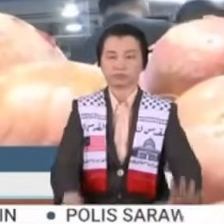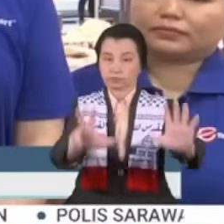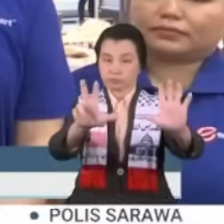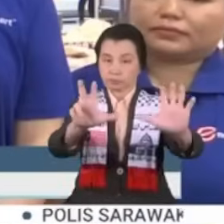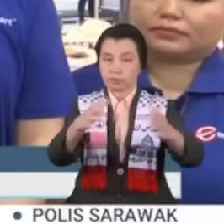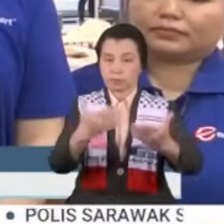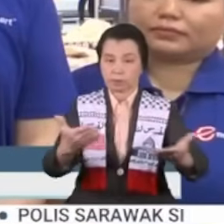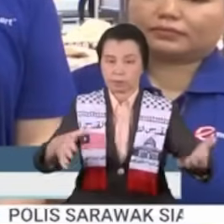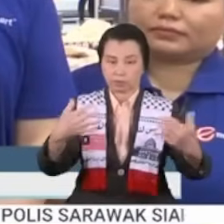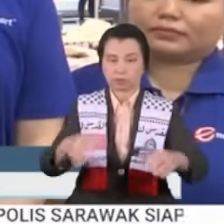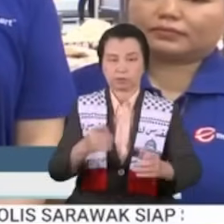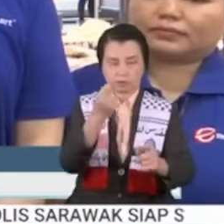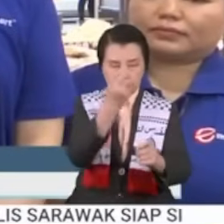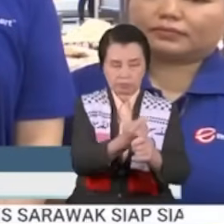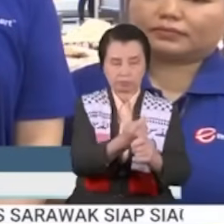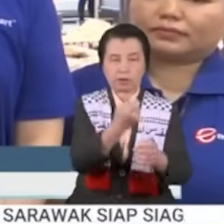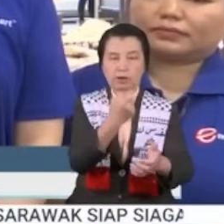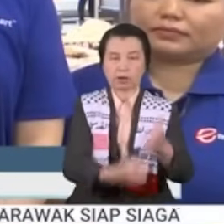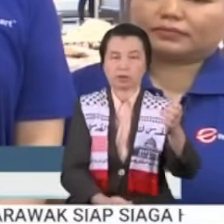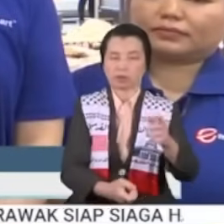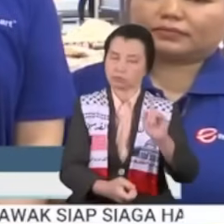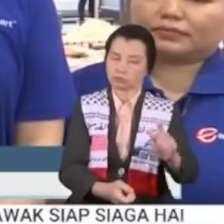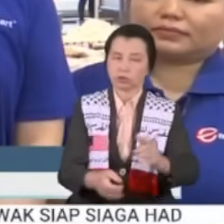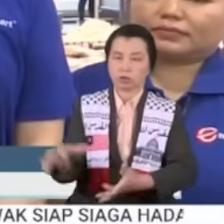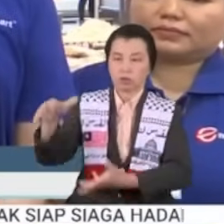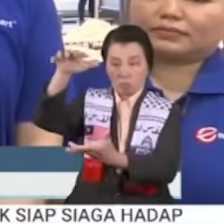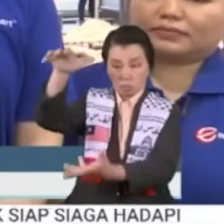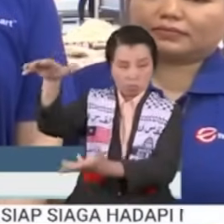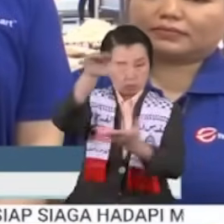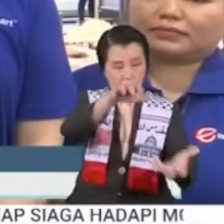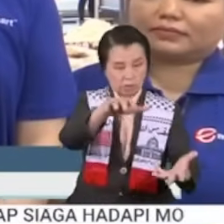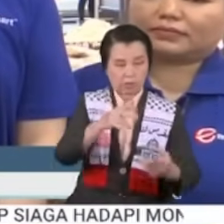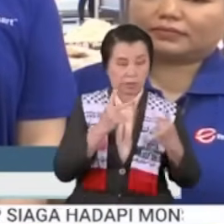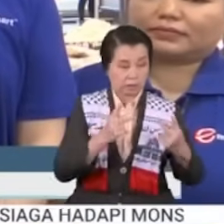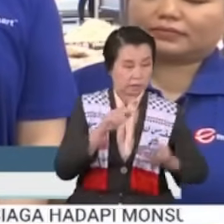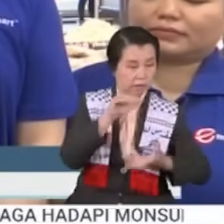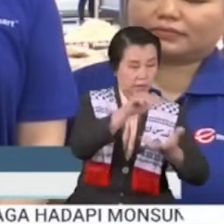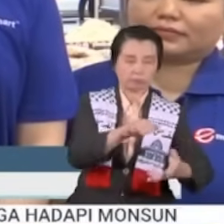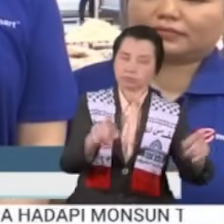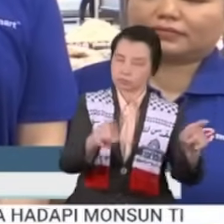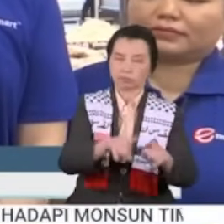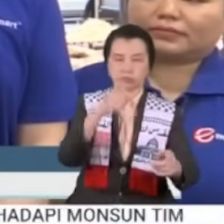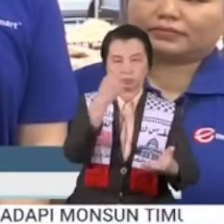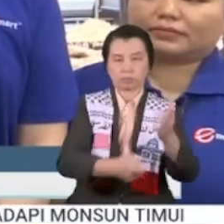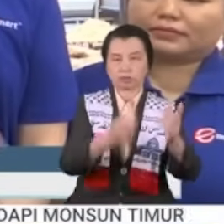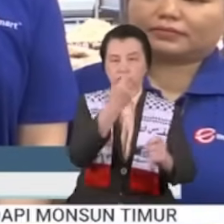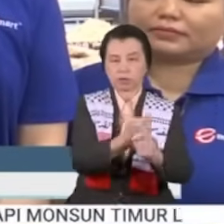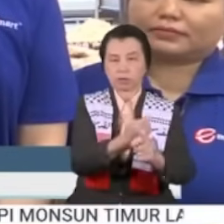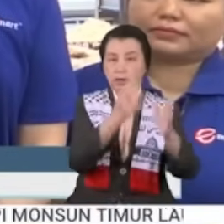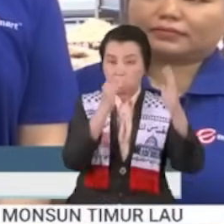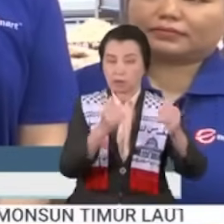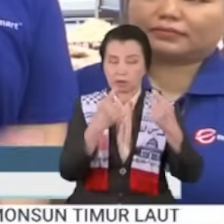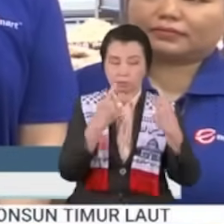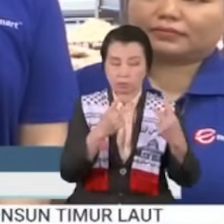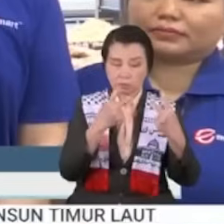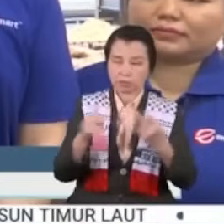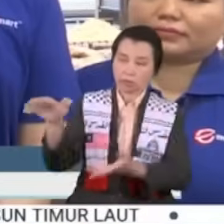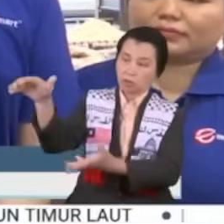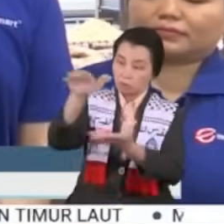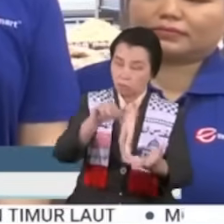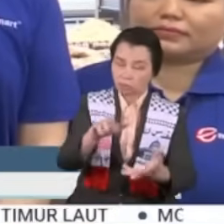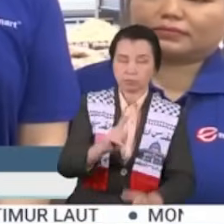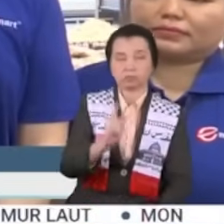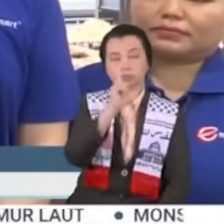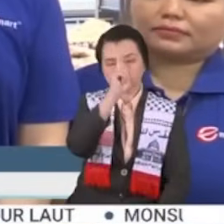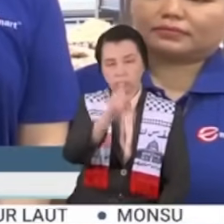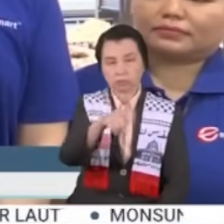tersebut kita telah Letakkan harga siling di peringkat borong di peringkat runcit Jadi kami amat berharaplah para peruncit kedai-kedai untuk